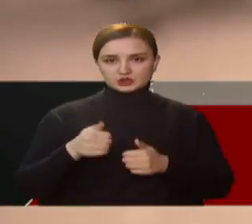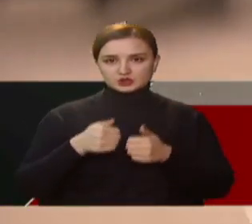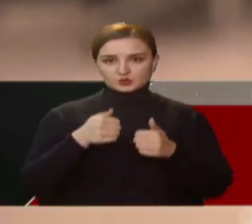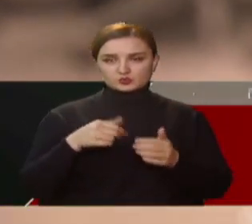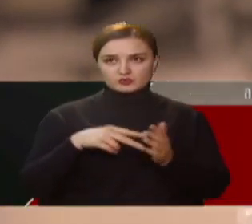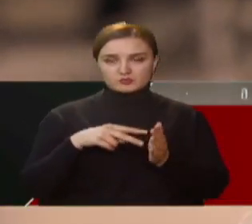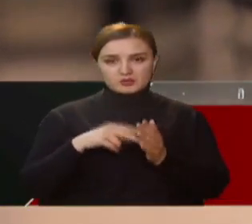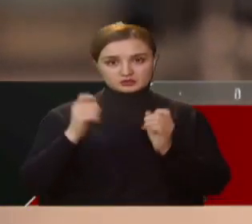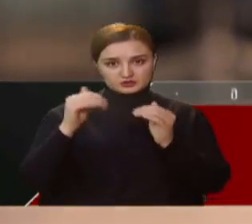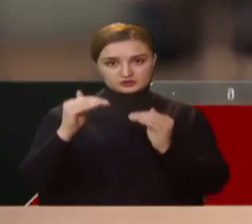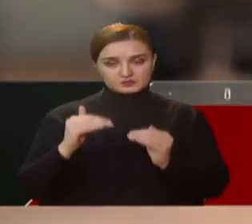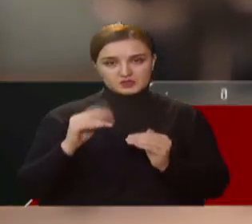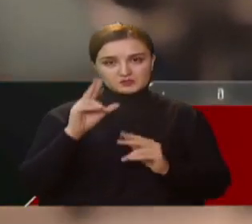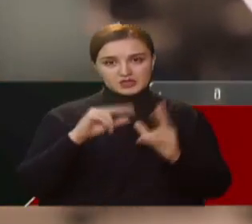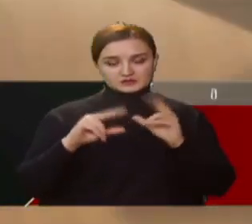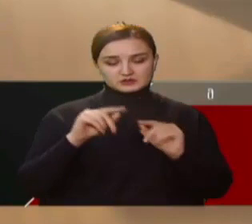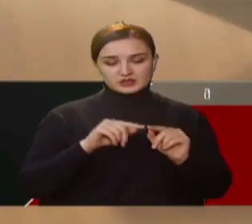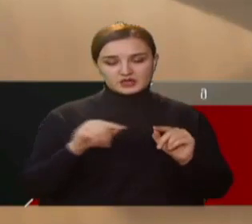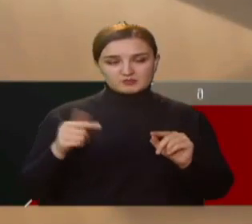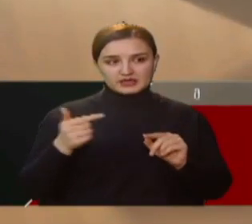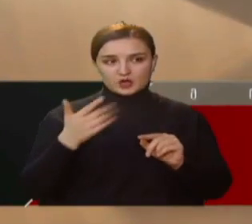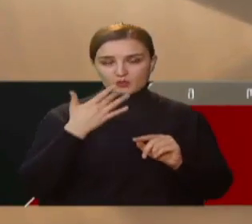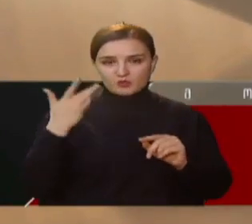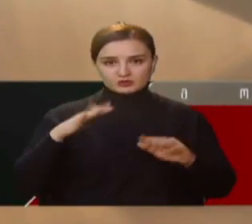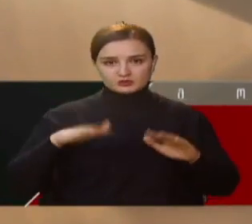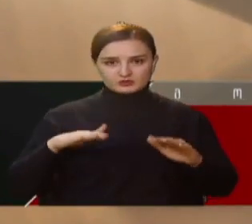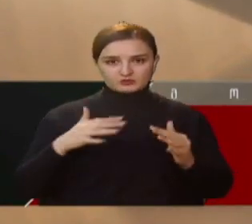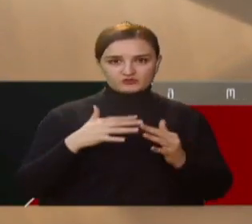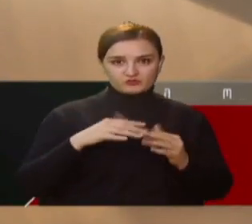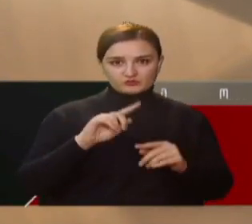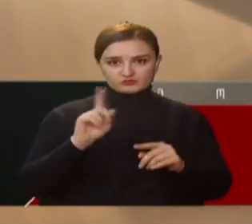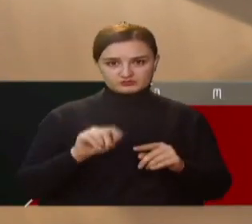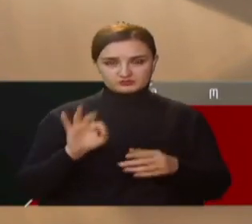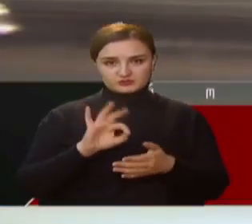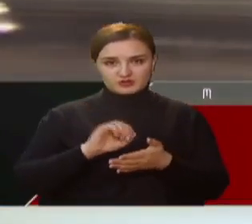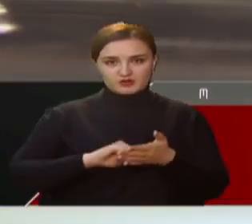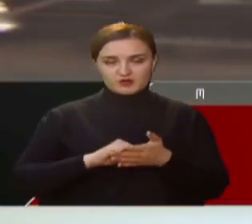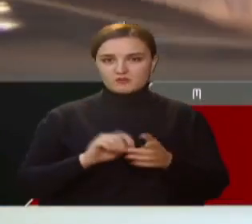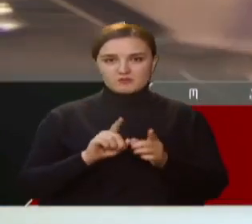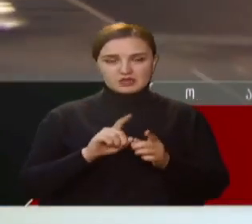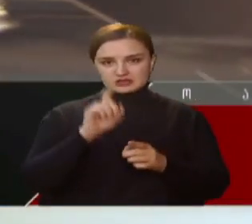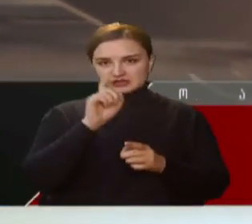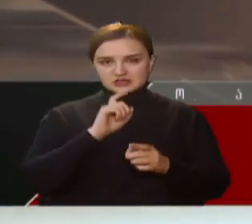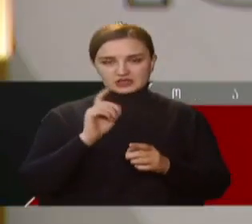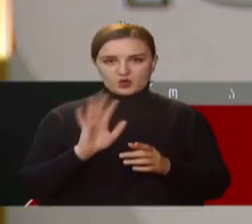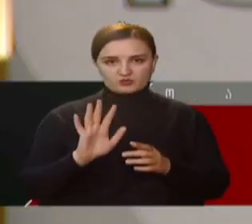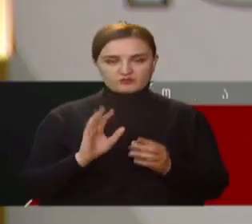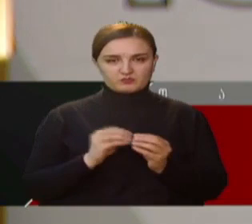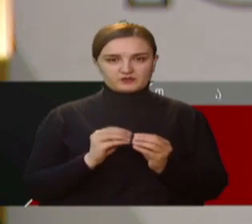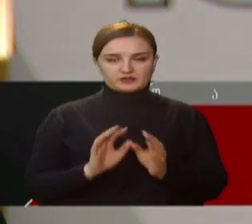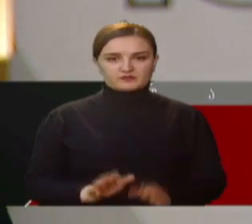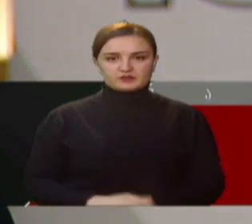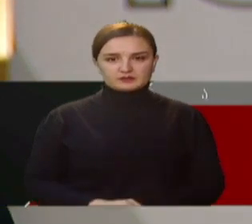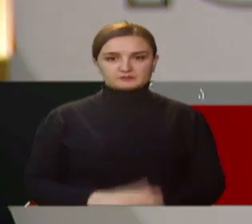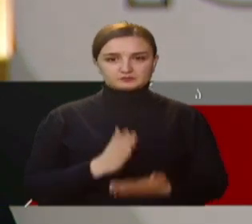Tumtsa gasatvalistinebelia rom dinare geopoliticuri vitare bidan gamomdinare ca urkveuloba klau magalia aris faktorebi